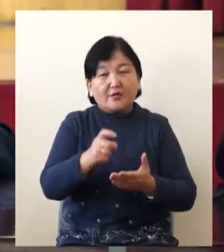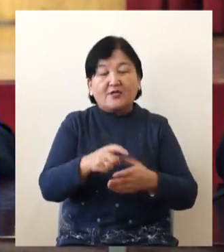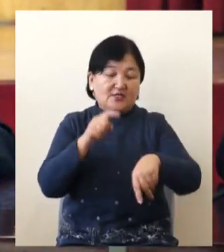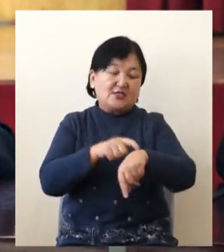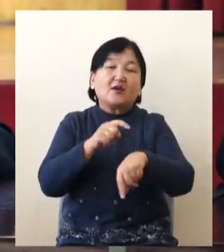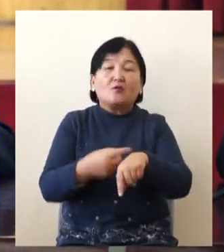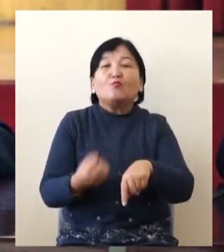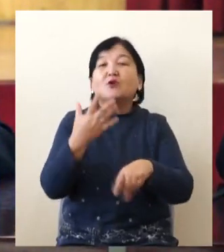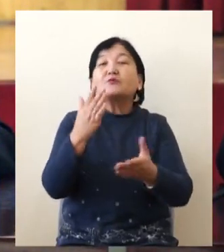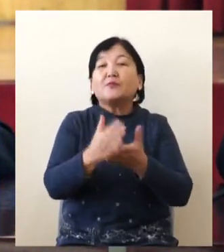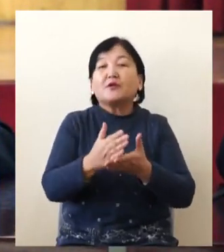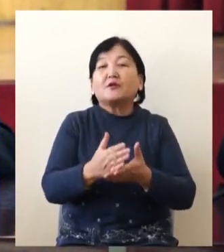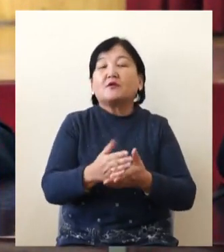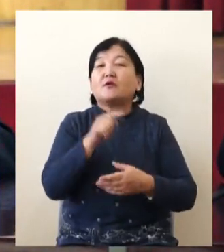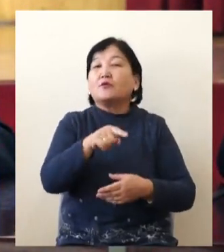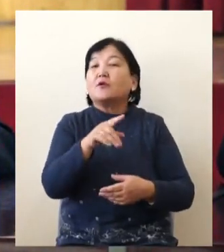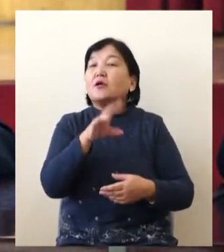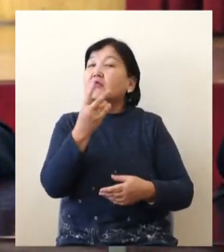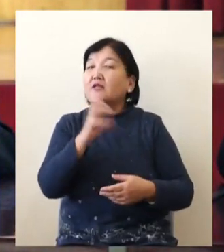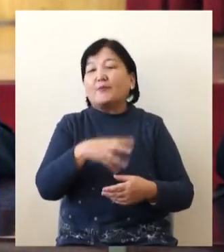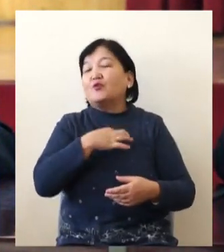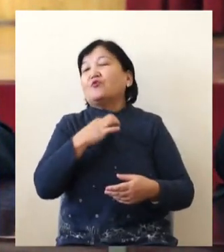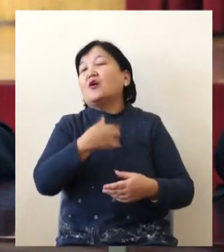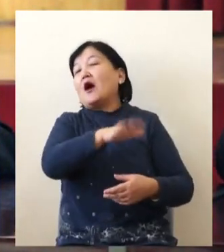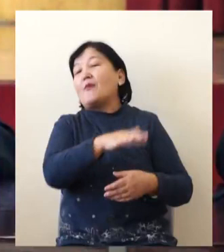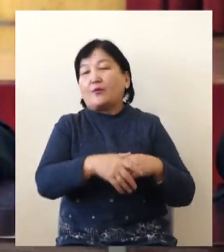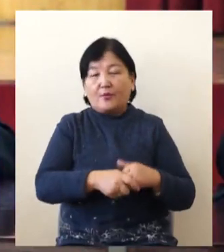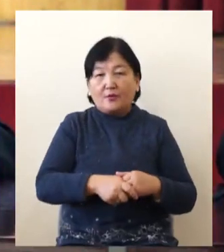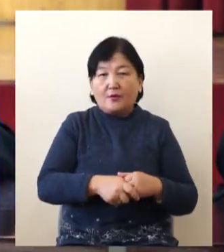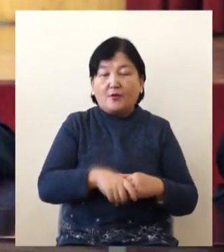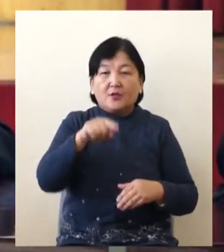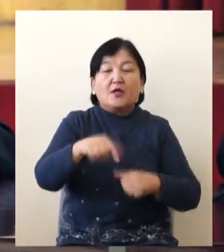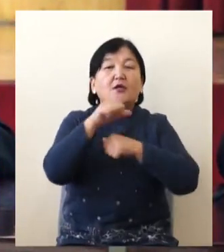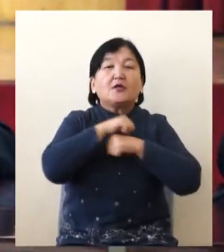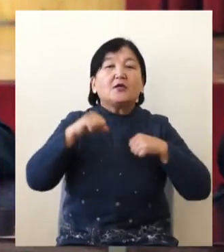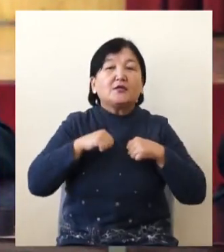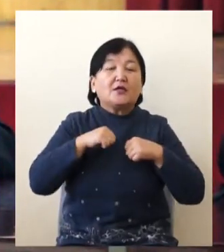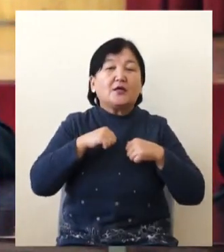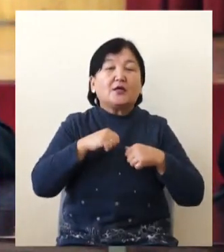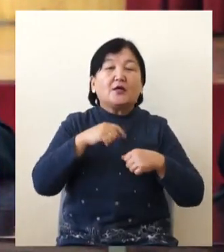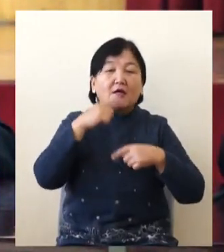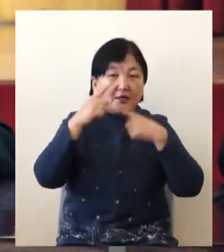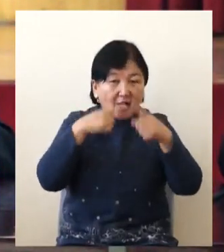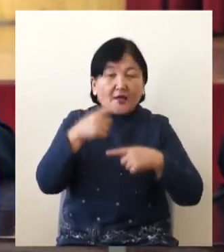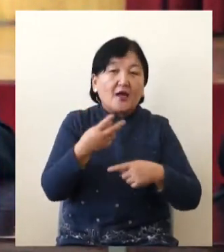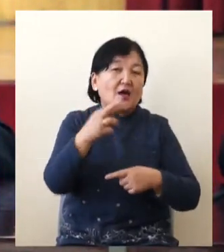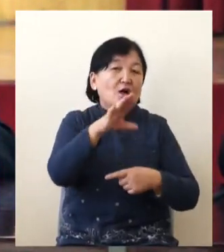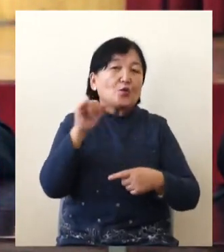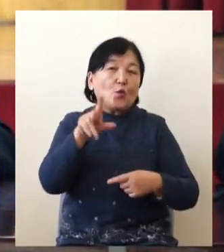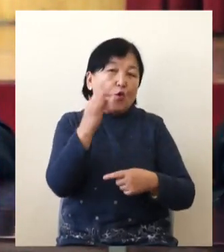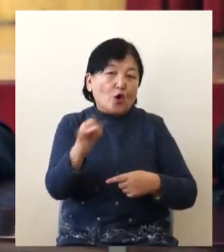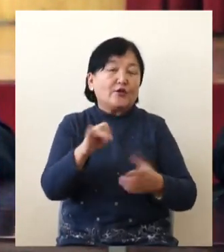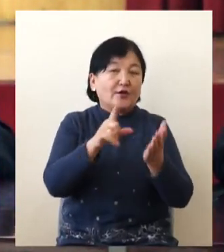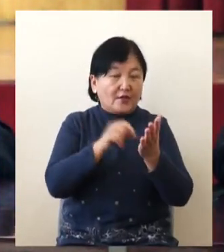А энд улс төрийн нам ямар ч байдлыг байх. Энд иргэдийн дуу хоолой хэрэгтэй. Судалгаатай,